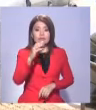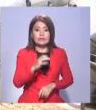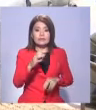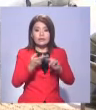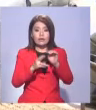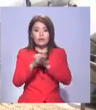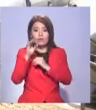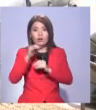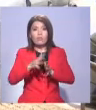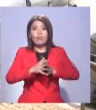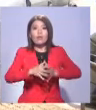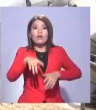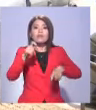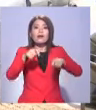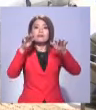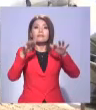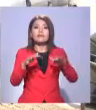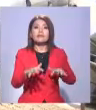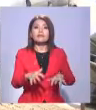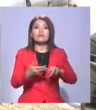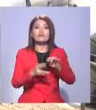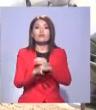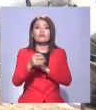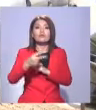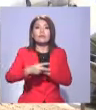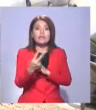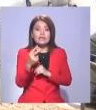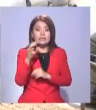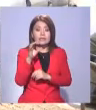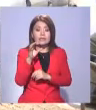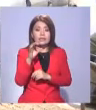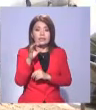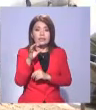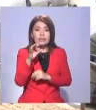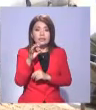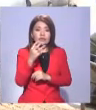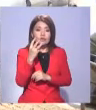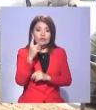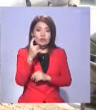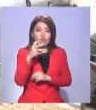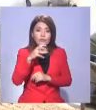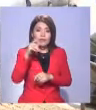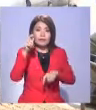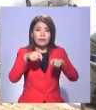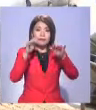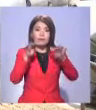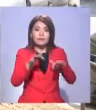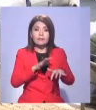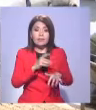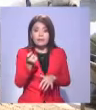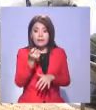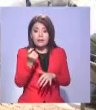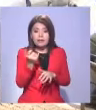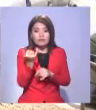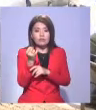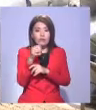день выпало более 100 миллиметров осадка. Бізде 22-сінен бастап, бүгінгі дейін 100 миллилитрден астам жауын шашын жауда. Қазір бидайдың басы құлап